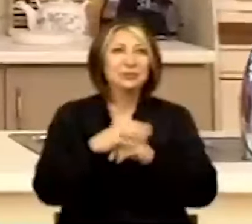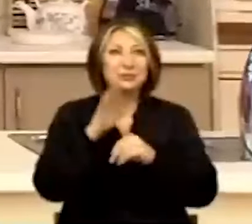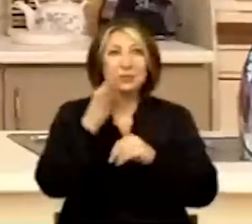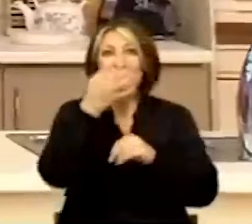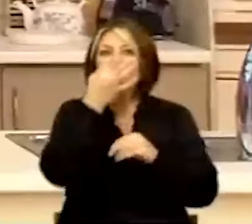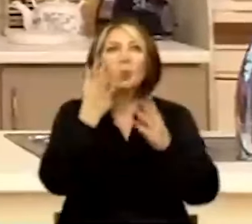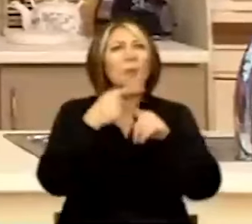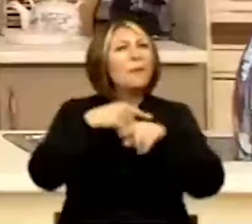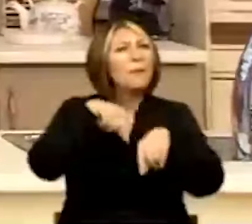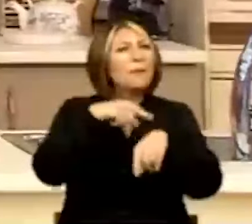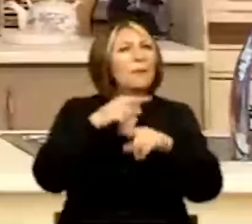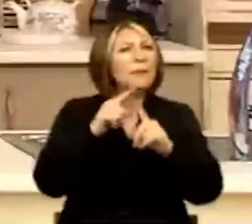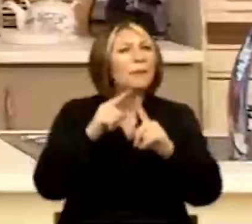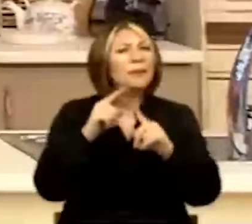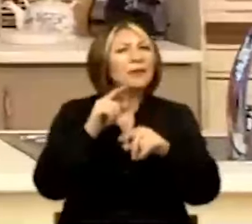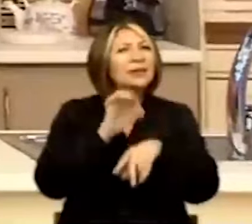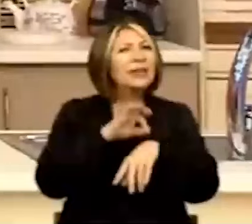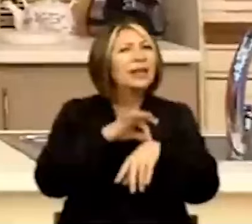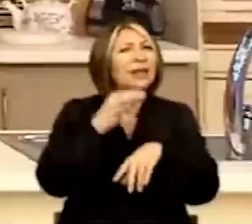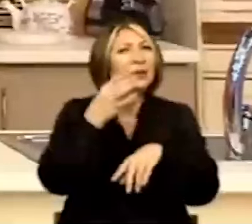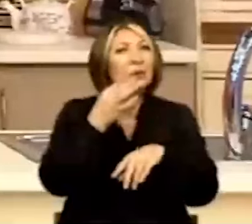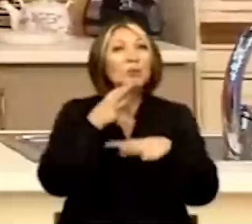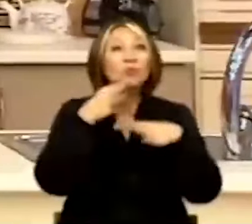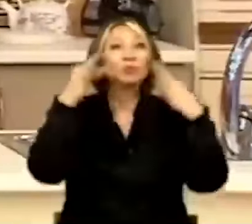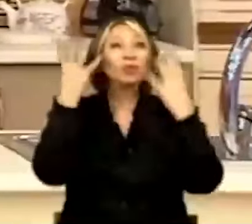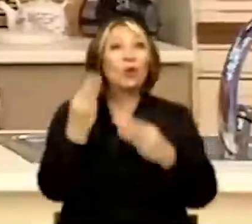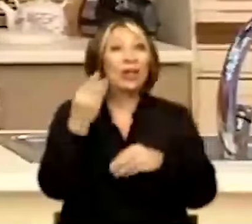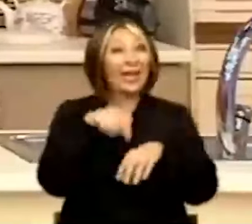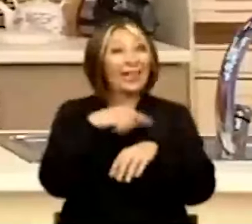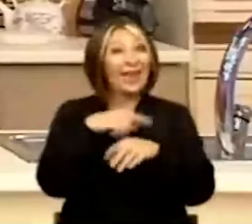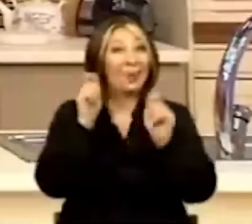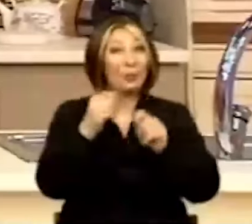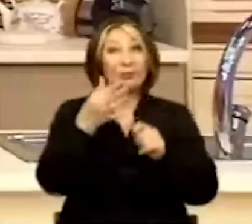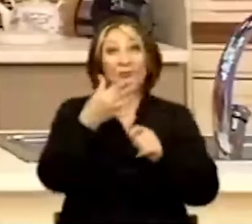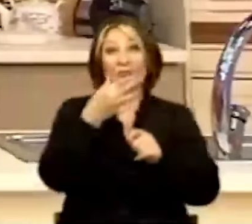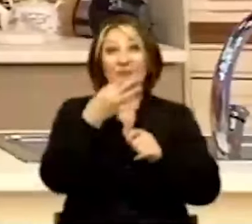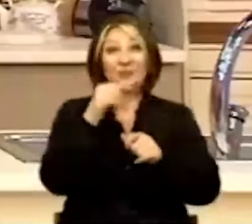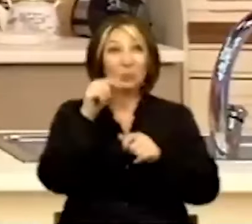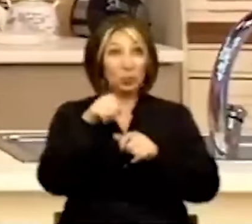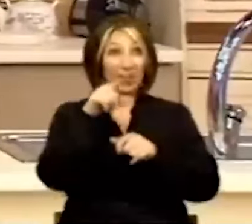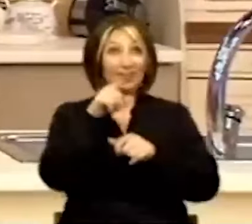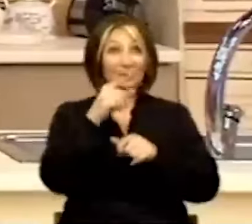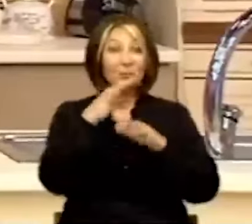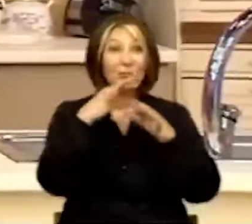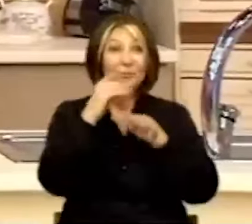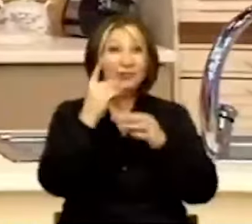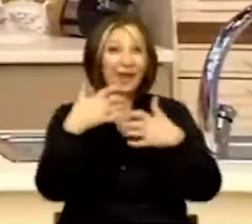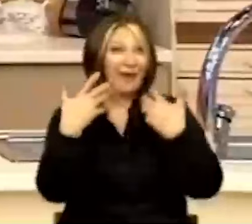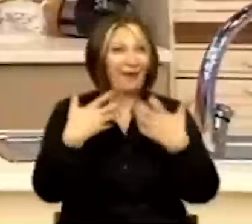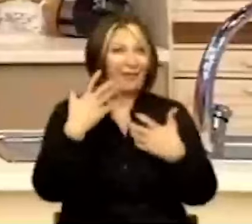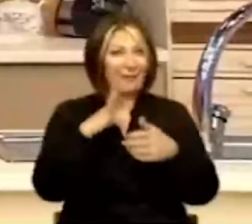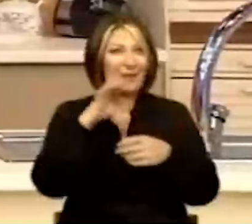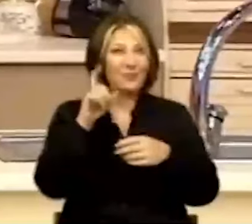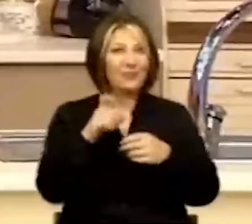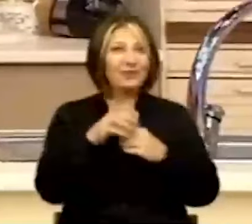ne kadar süreyle yapacağız biz? Mutlu olana kadar yapıyoruz. Yani şu anda sizde bir hareketlenme var